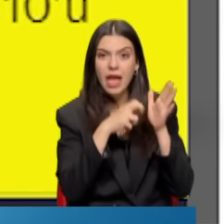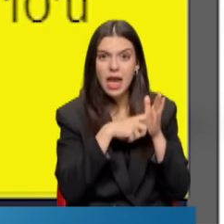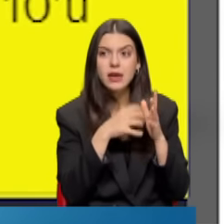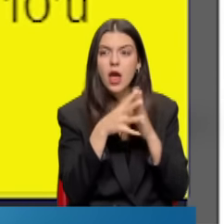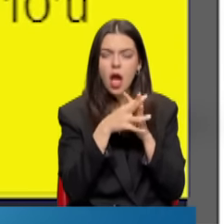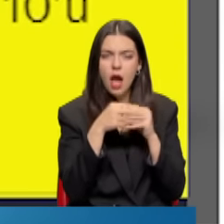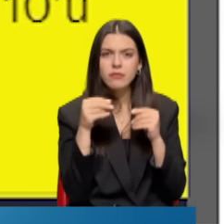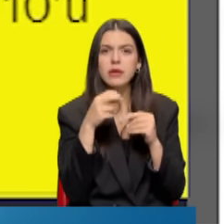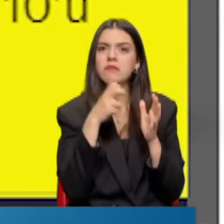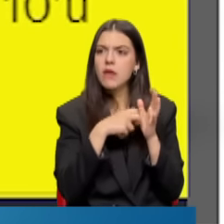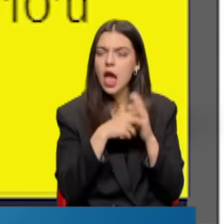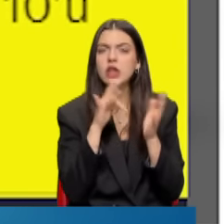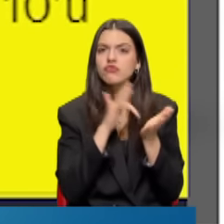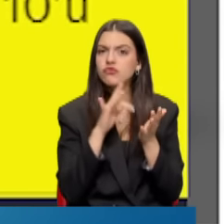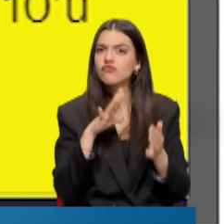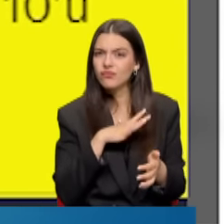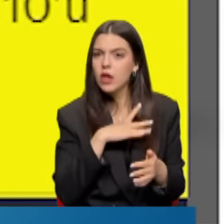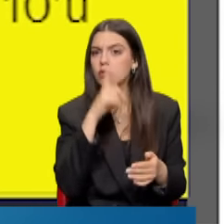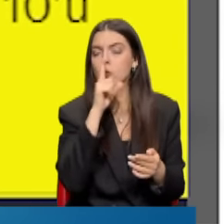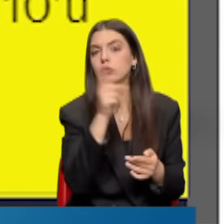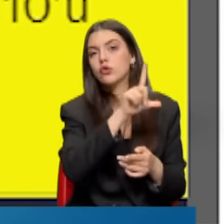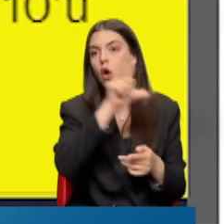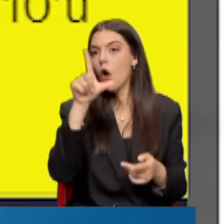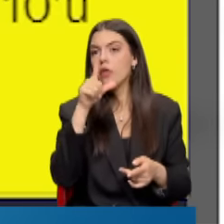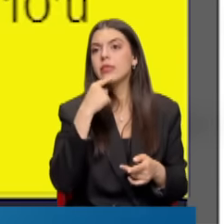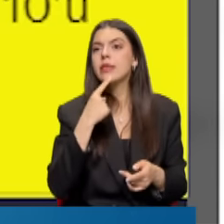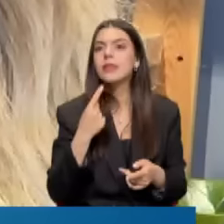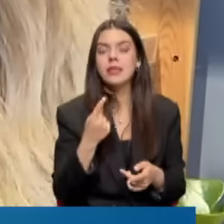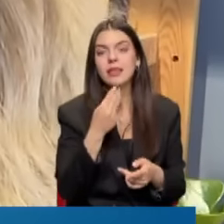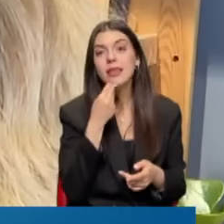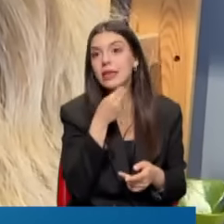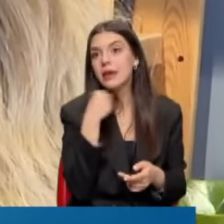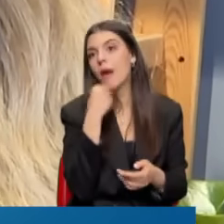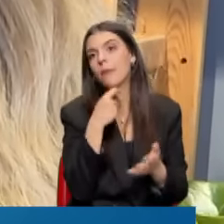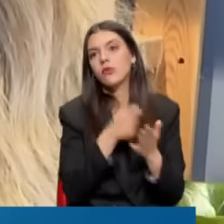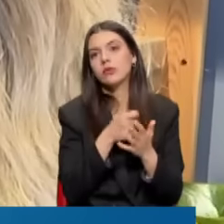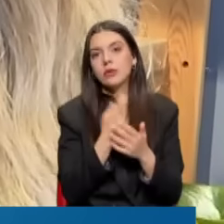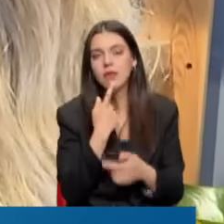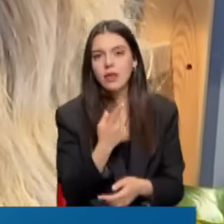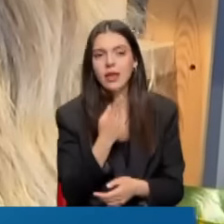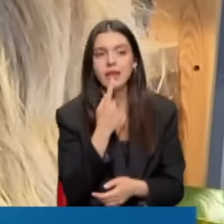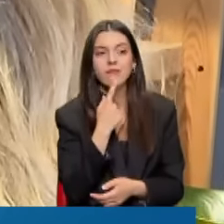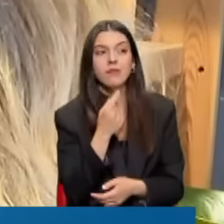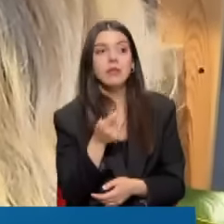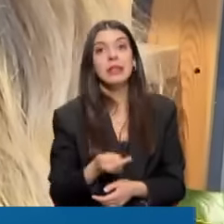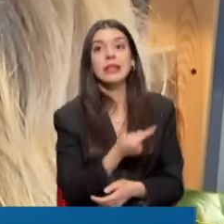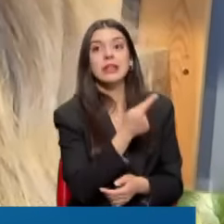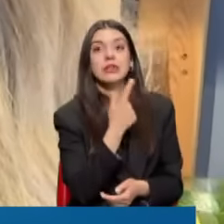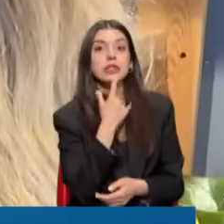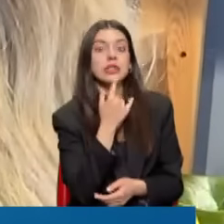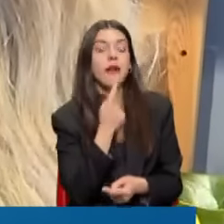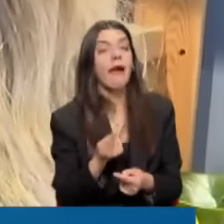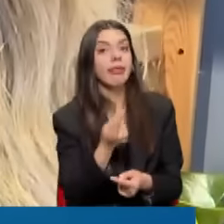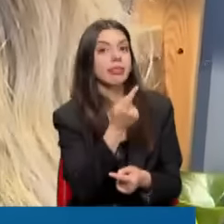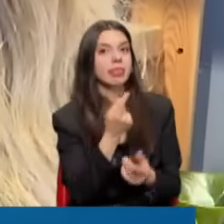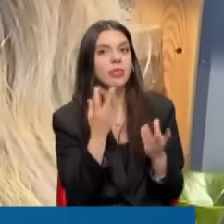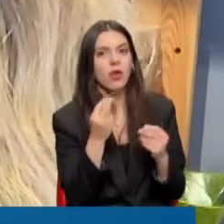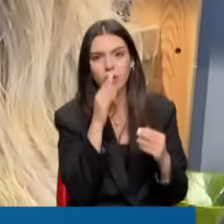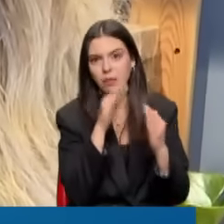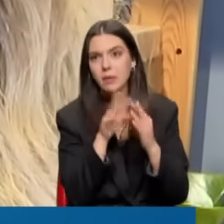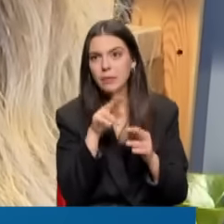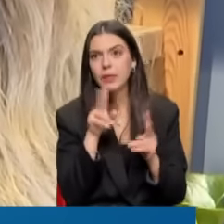cezasının % 10'u tutarında İhbar ikramiyesi ödenebilecek sanki böyle spyon culuk gibi bir şey gibi geliyor bana normal bir şey